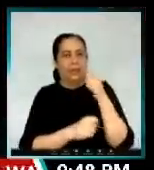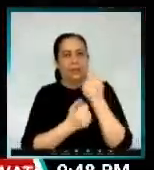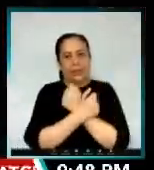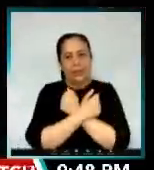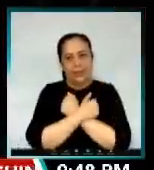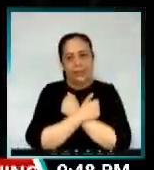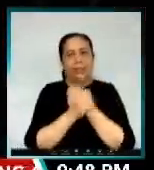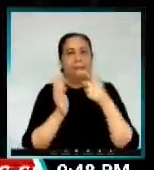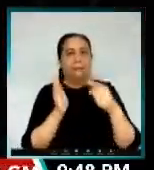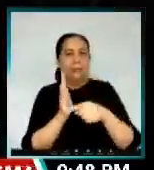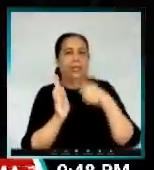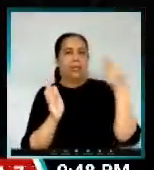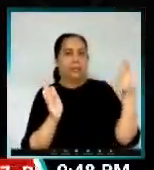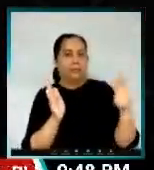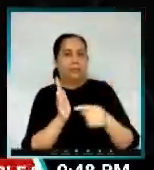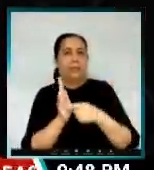Minsan-Minsan.